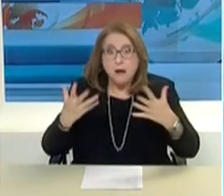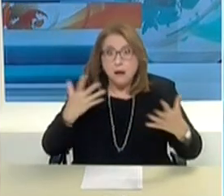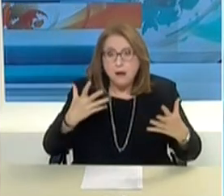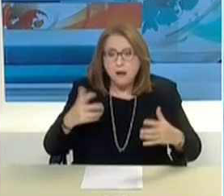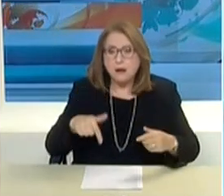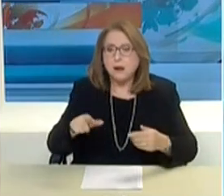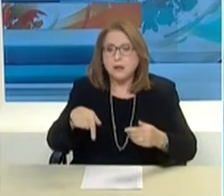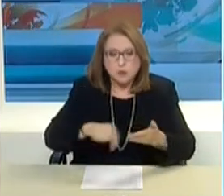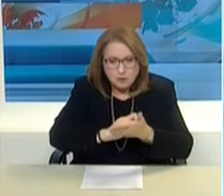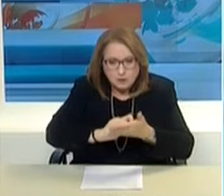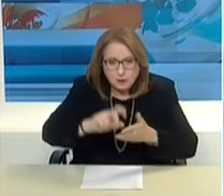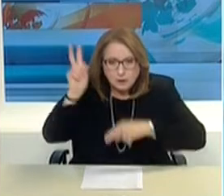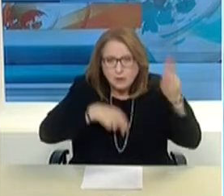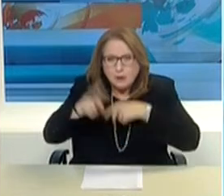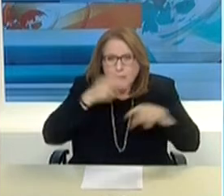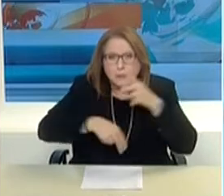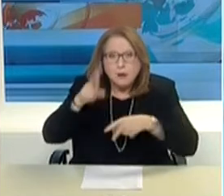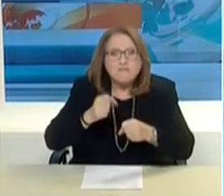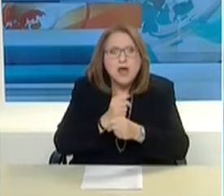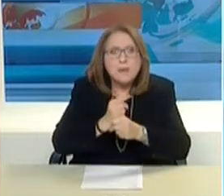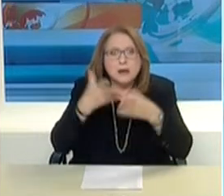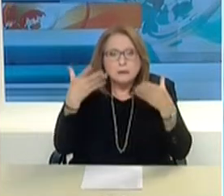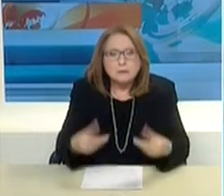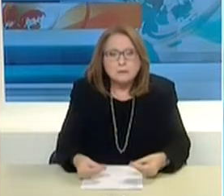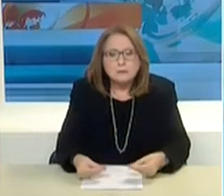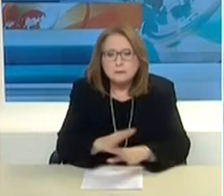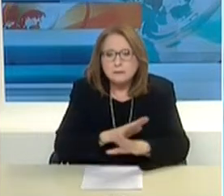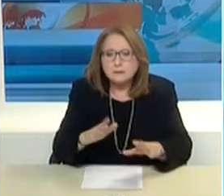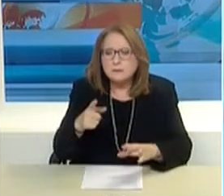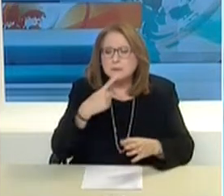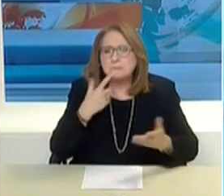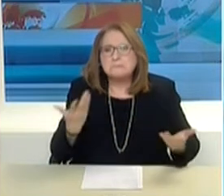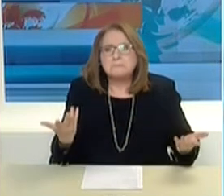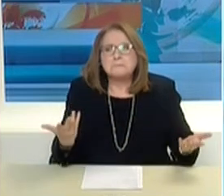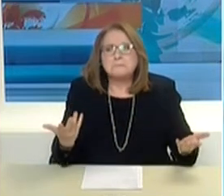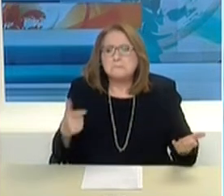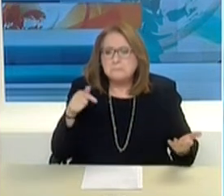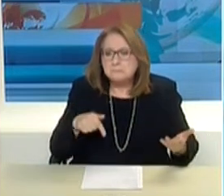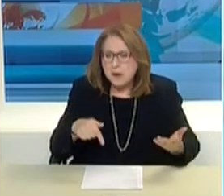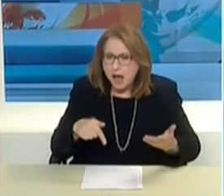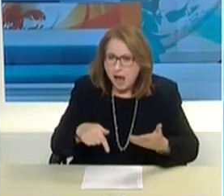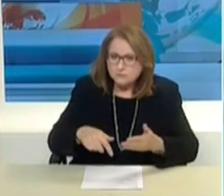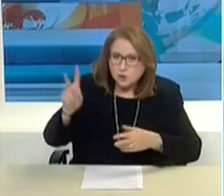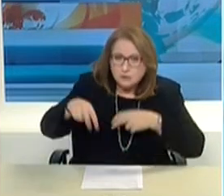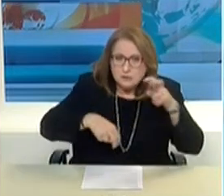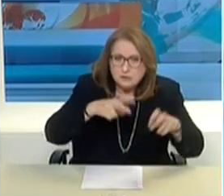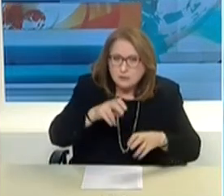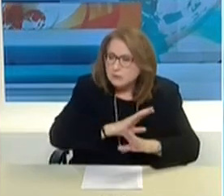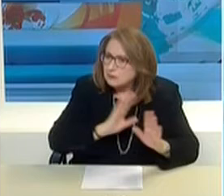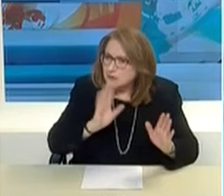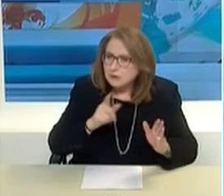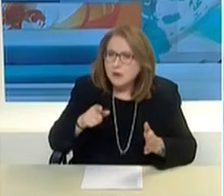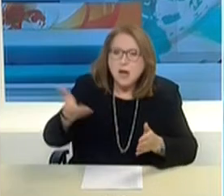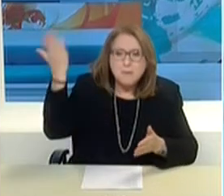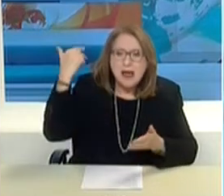σκοπό τη δημιουργία αποθεμάτων για μελλοντική χρήση στα σπίτια ασθενών, από γιατρούς που δεν συνταγογραφούσαν